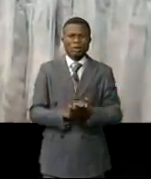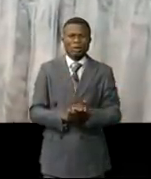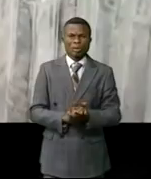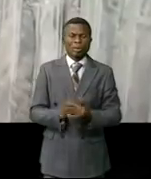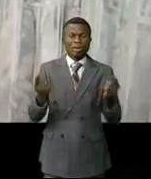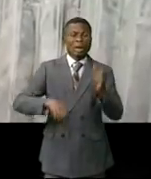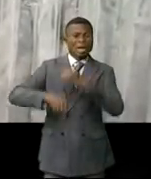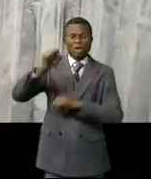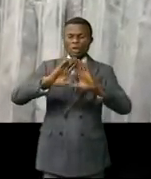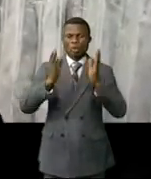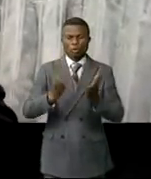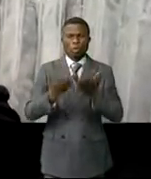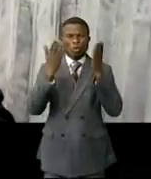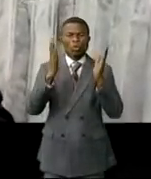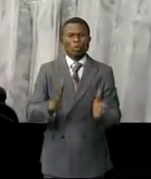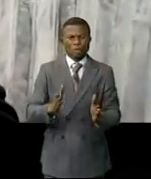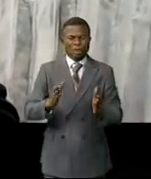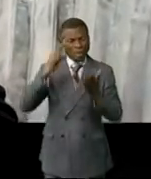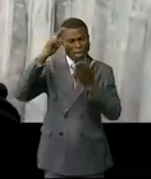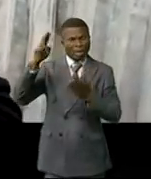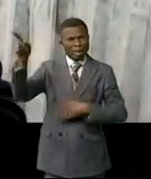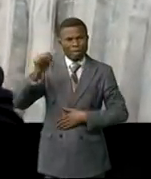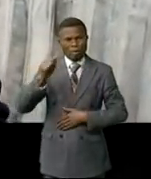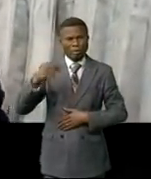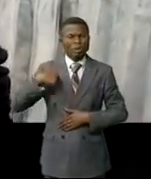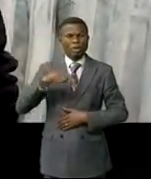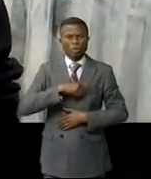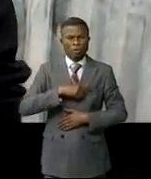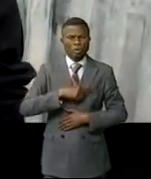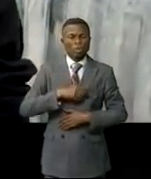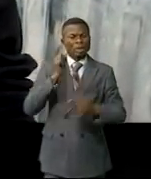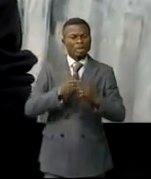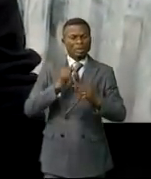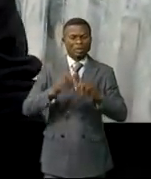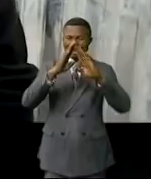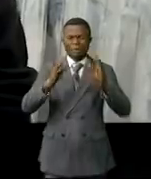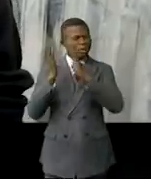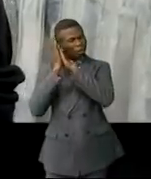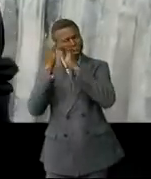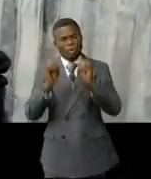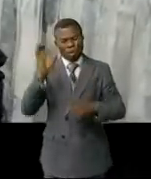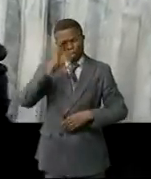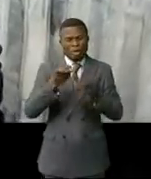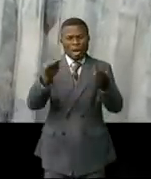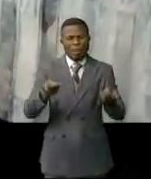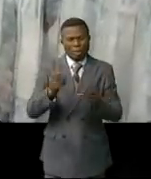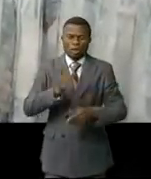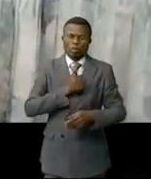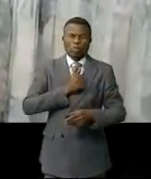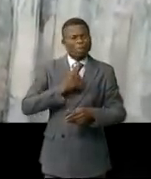des gratuits, tous les étudiants, alors on se trouvait un peu dans des difficultés de logement, on devait chercher quand même des maisons,